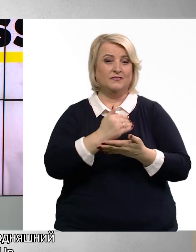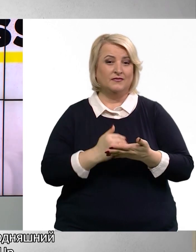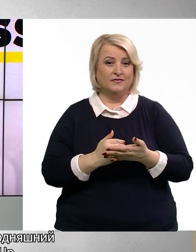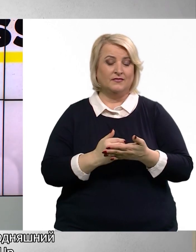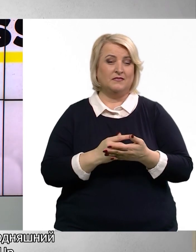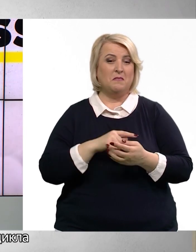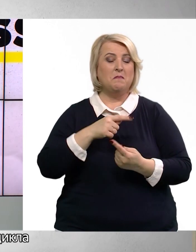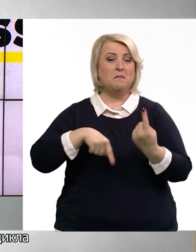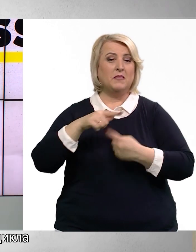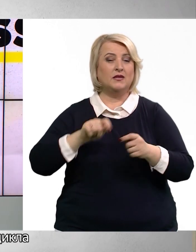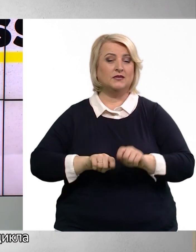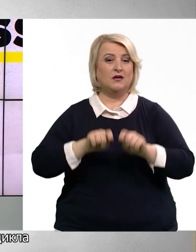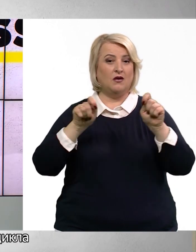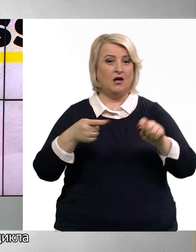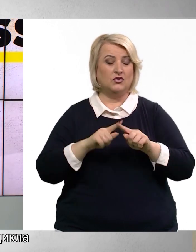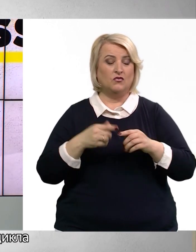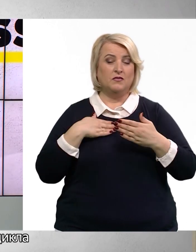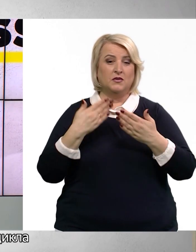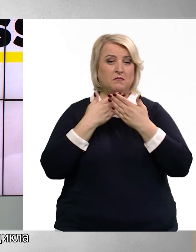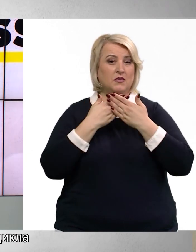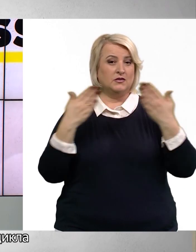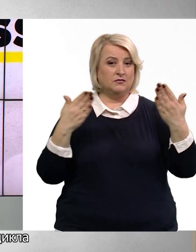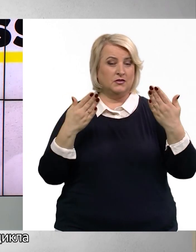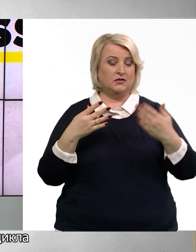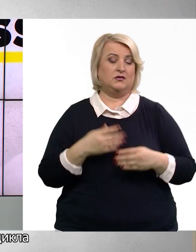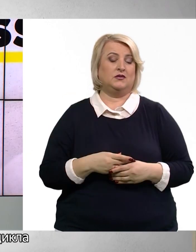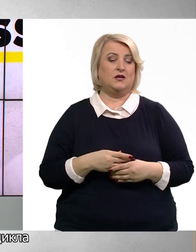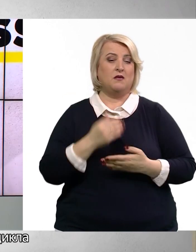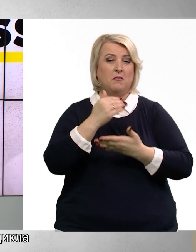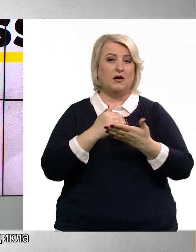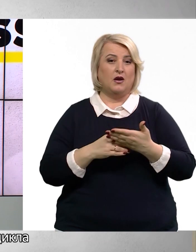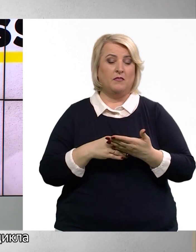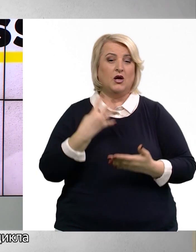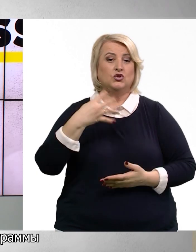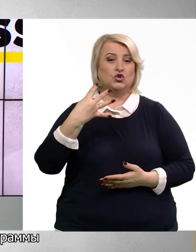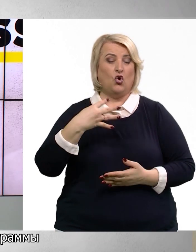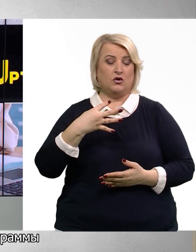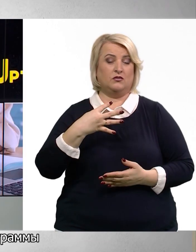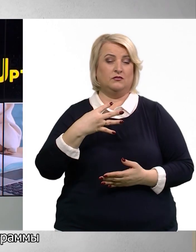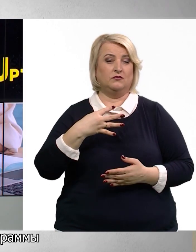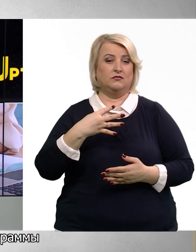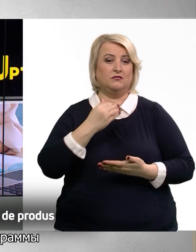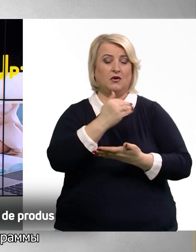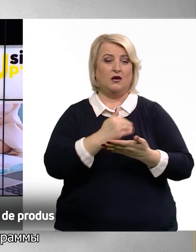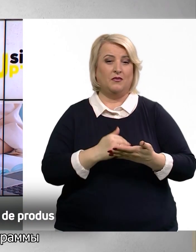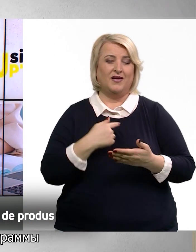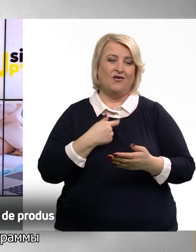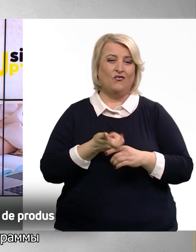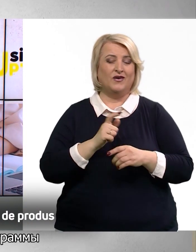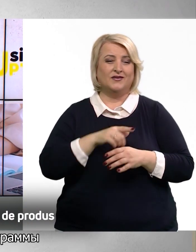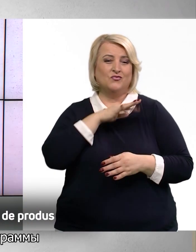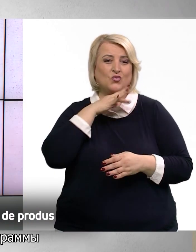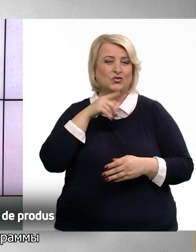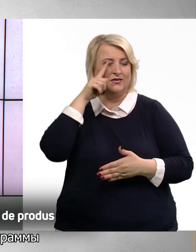emisiune Business Up. Aceasta a fost ultima emisiune dintr-un ciclu de 40 de emisiuni. Eu foarte mult sper